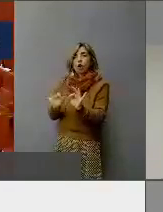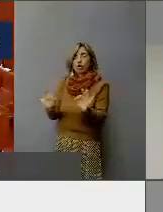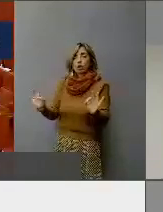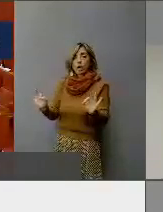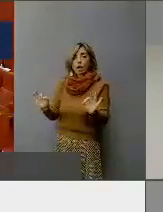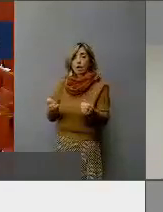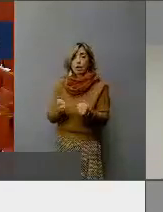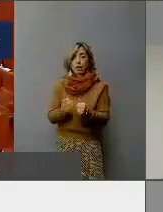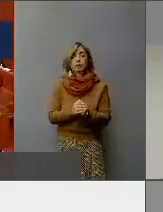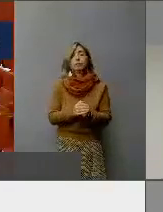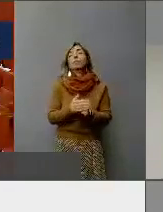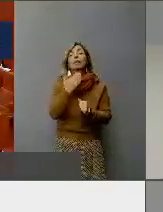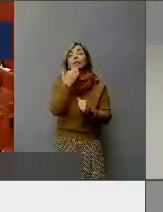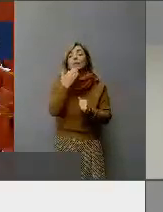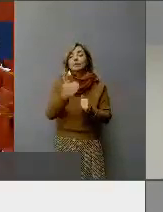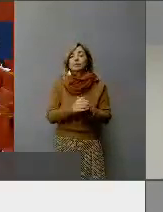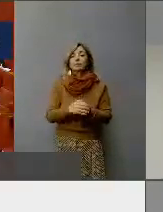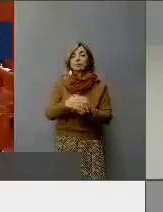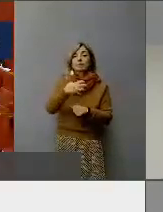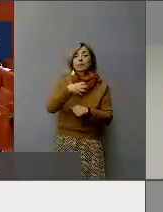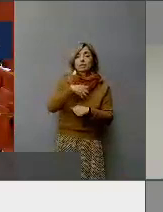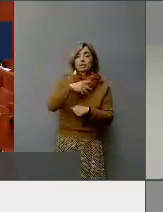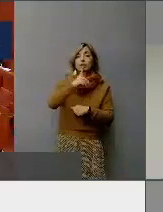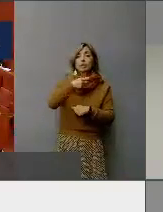lei assessore garassino prego